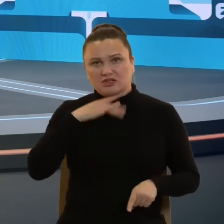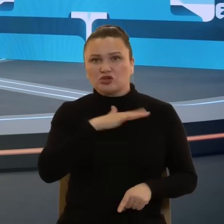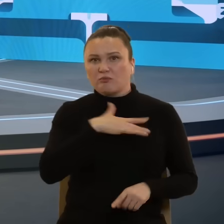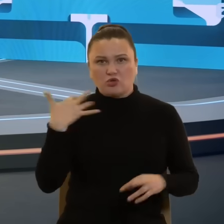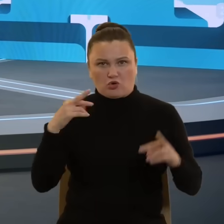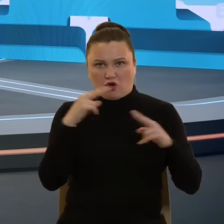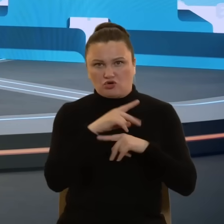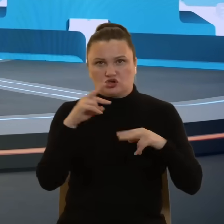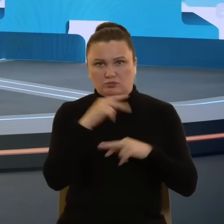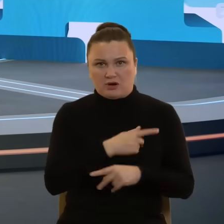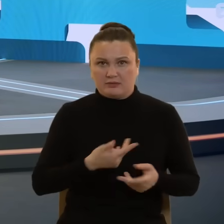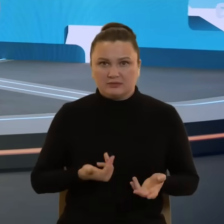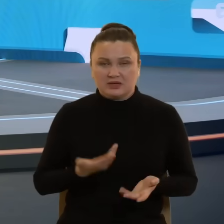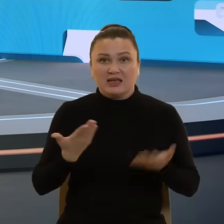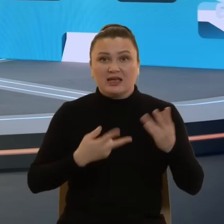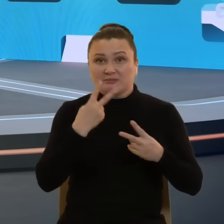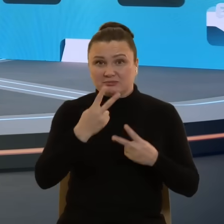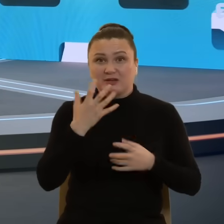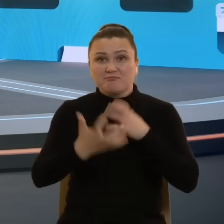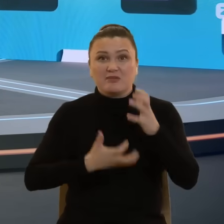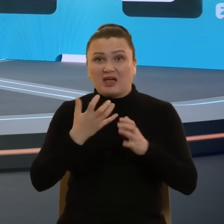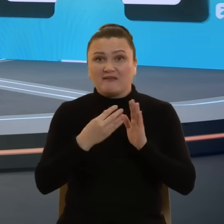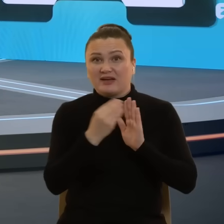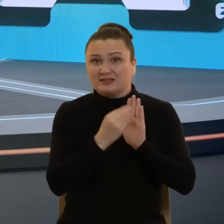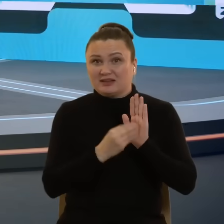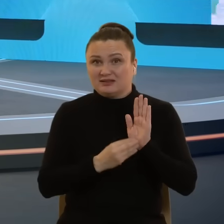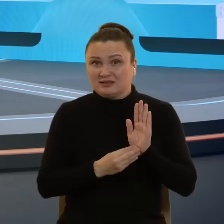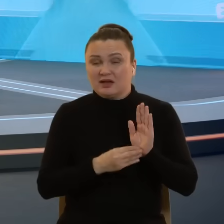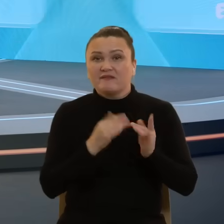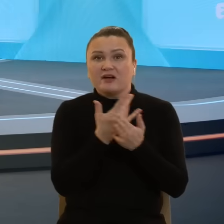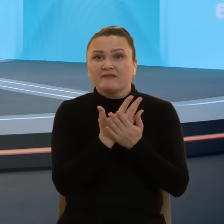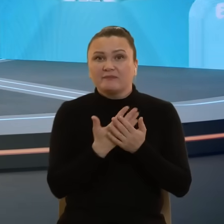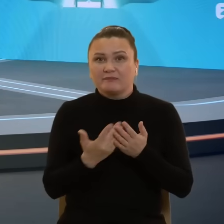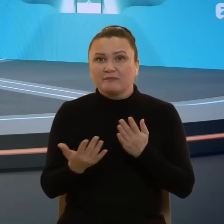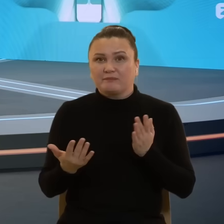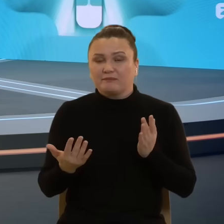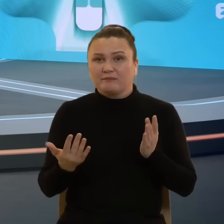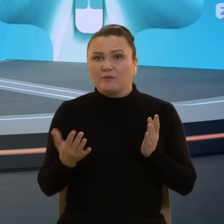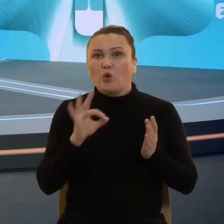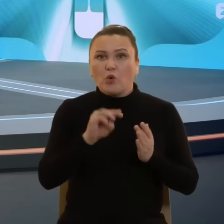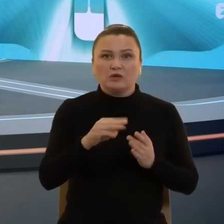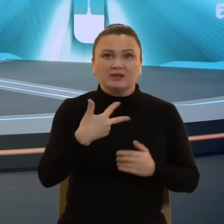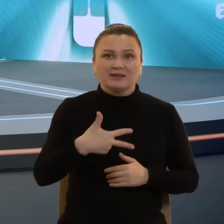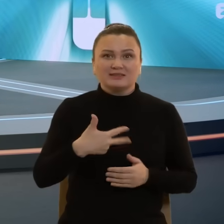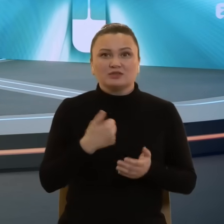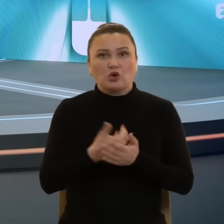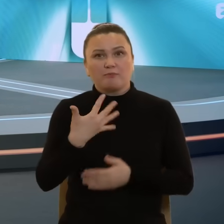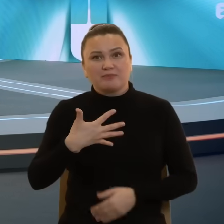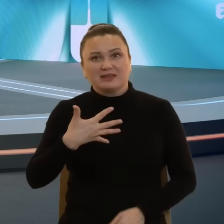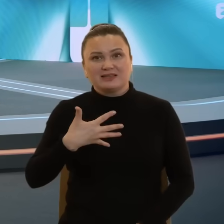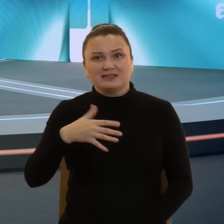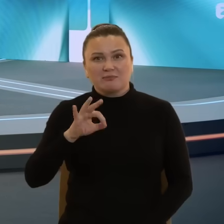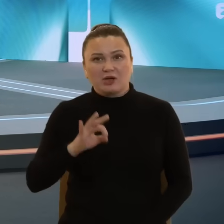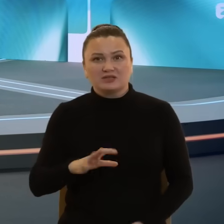ошибок. Если посмотреть мировую статистику, то по разным данным от 30 до